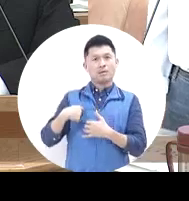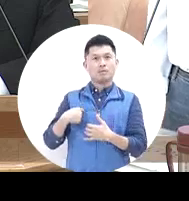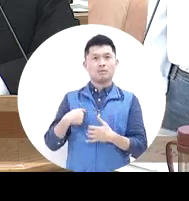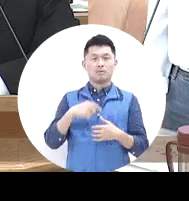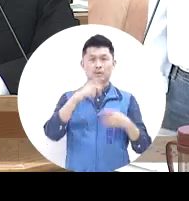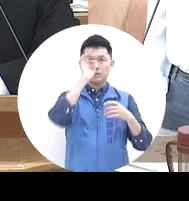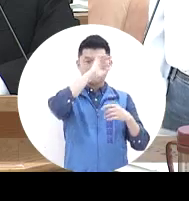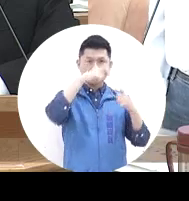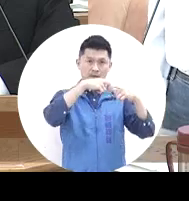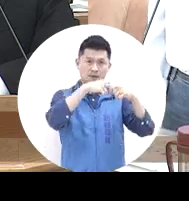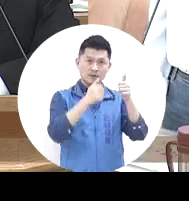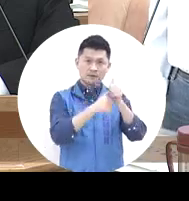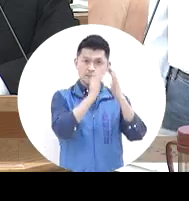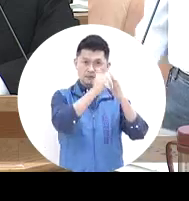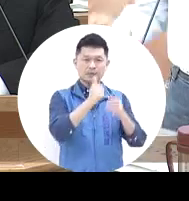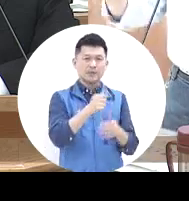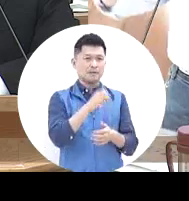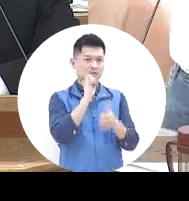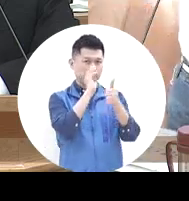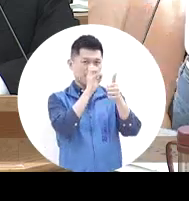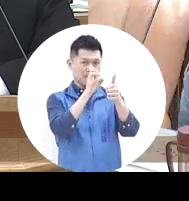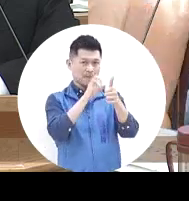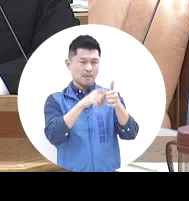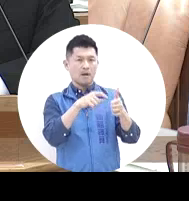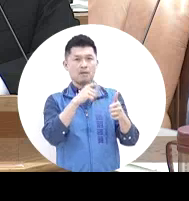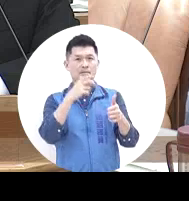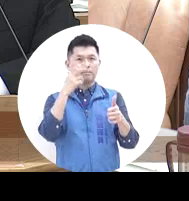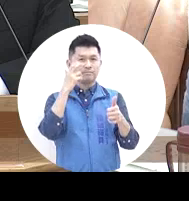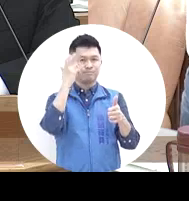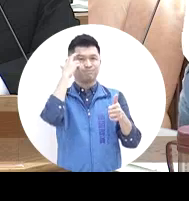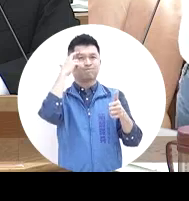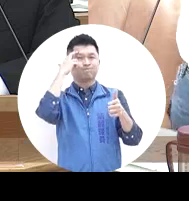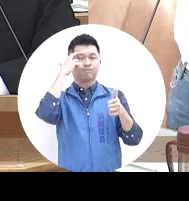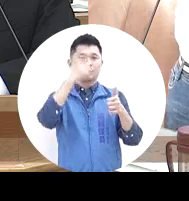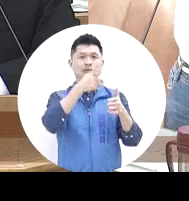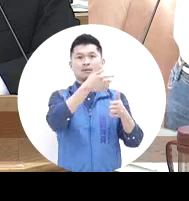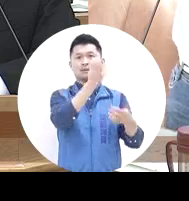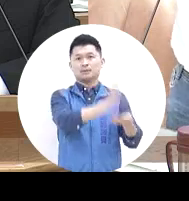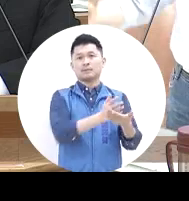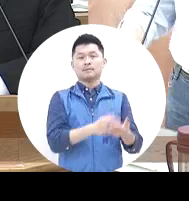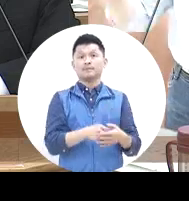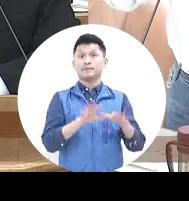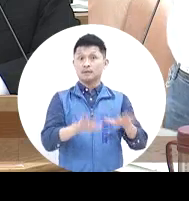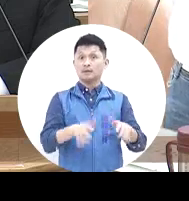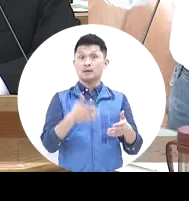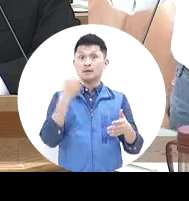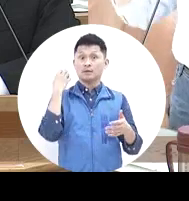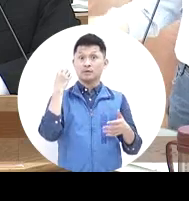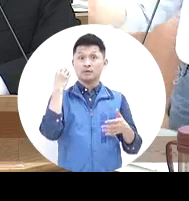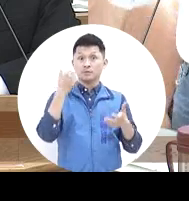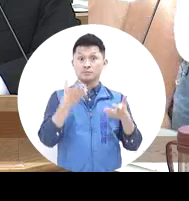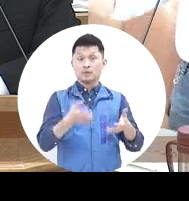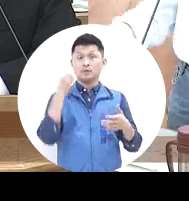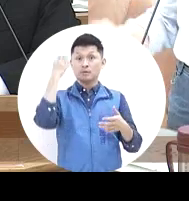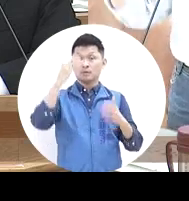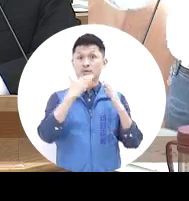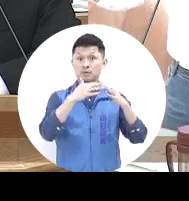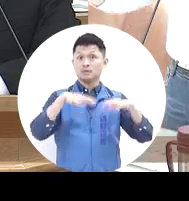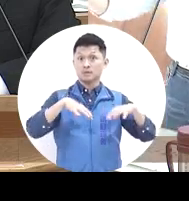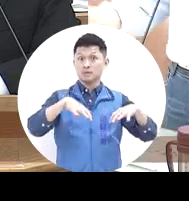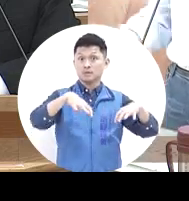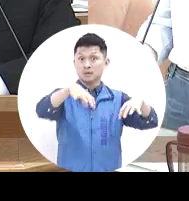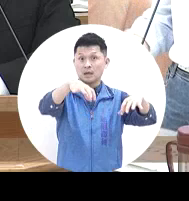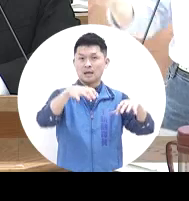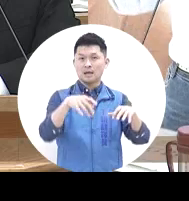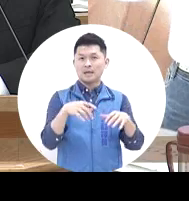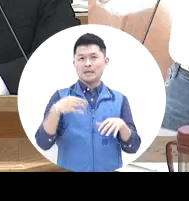嘛公告啊，甲喊停。即马重新市场不是八大行业，拖老拖曳，日照长